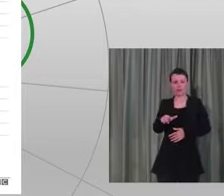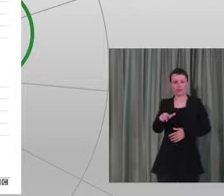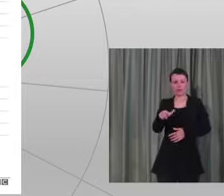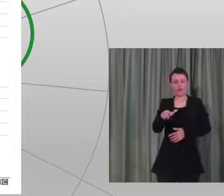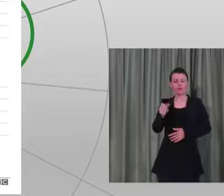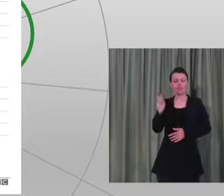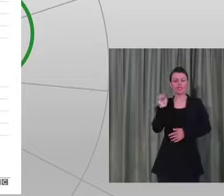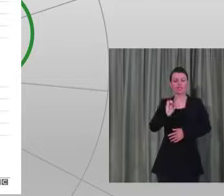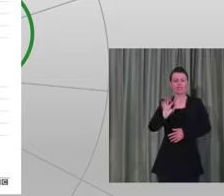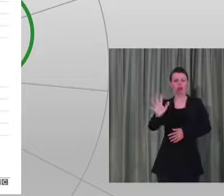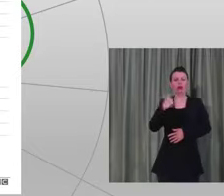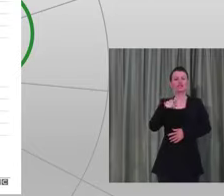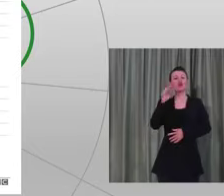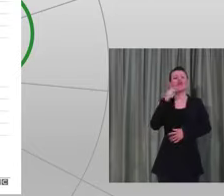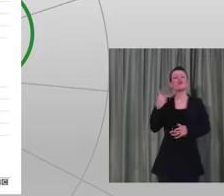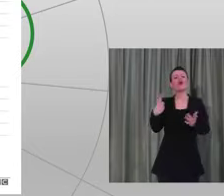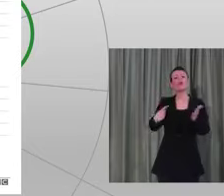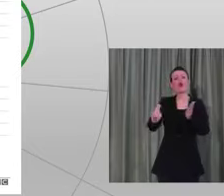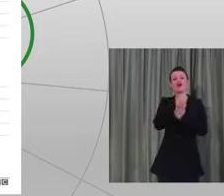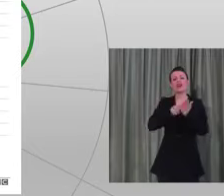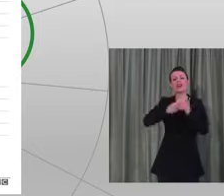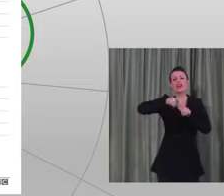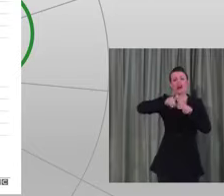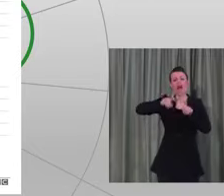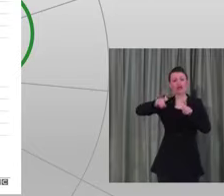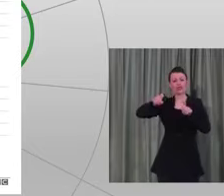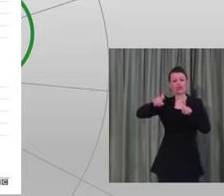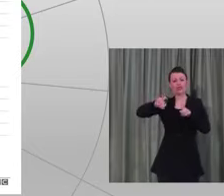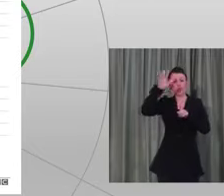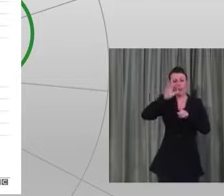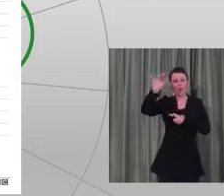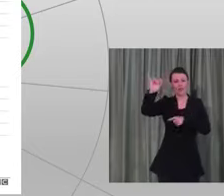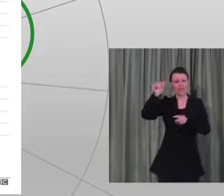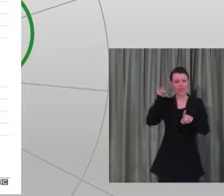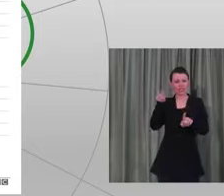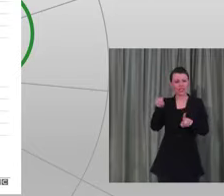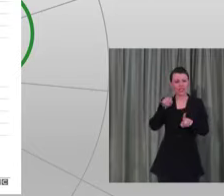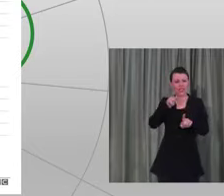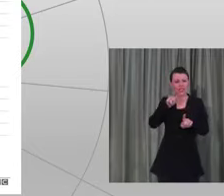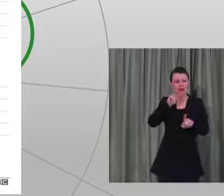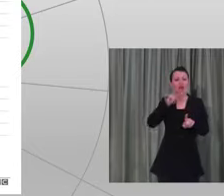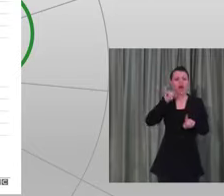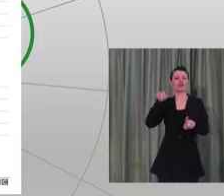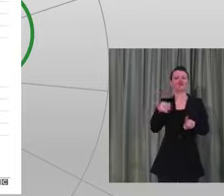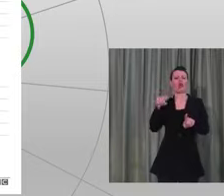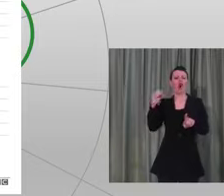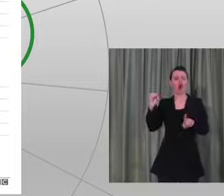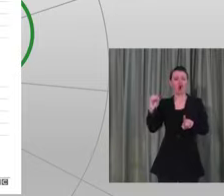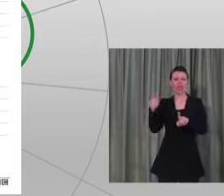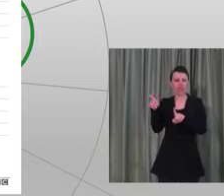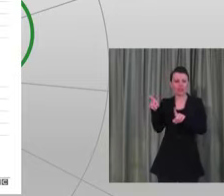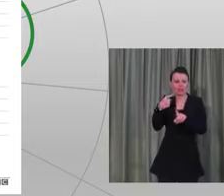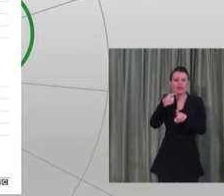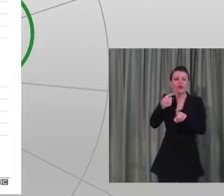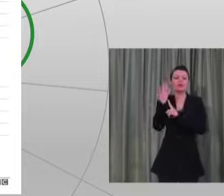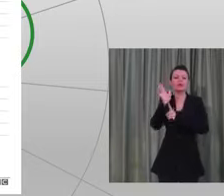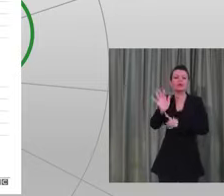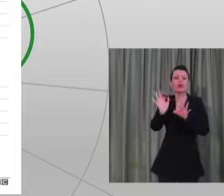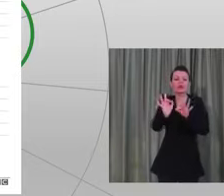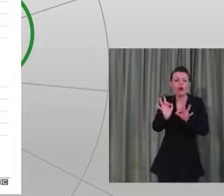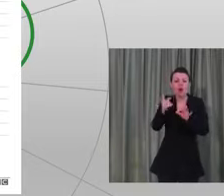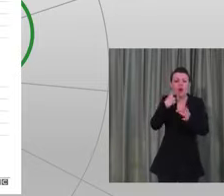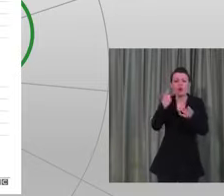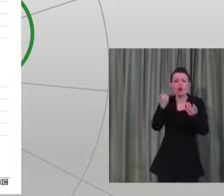realizzati dall'università john hopkins dovremo stare i diversi andamenti dell'epidemia nei diversi stati